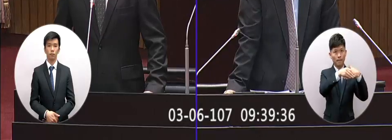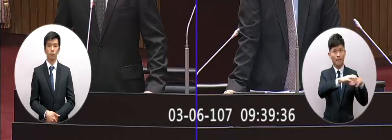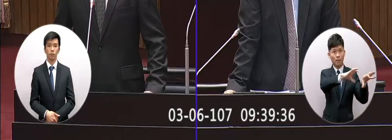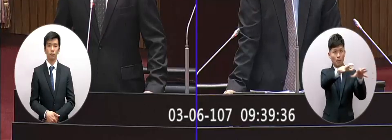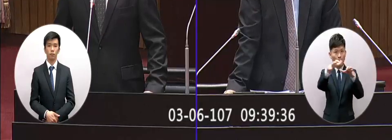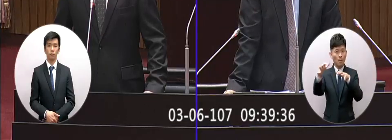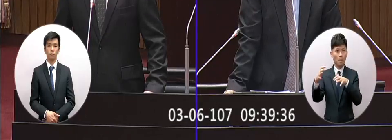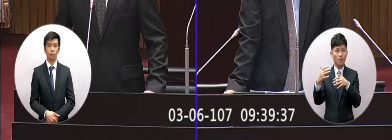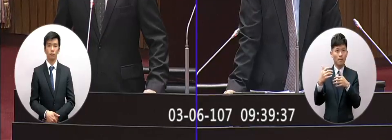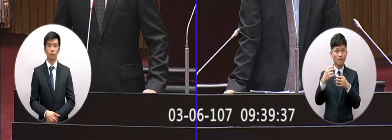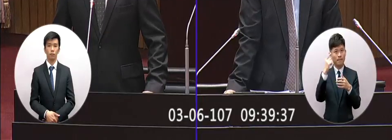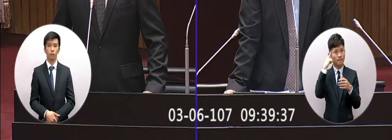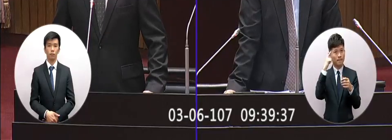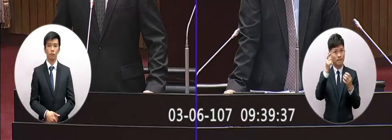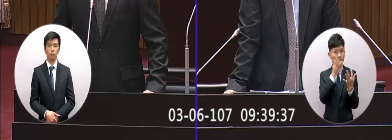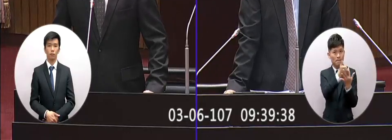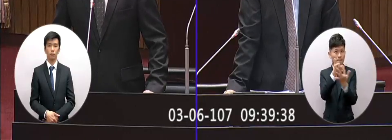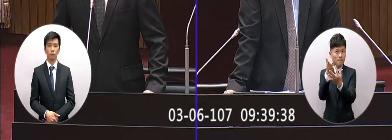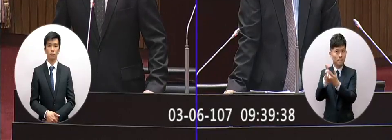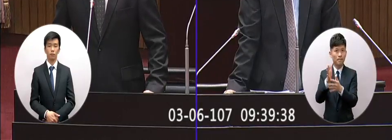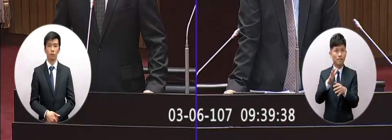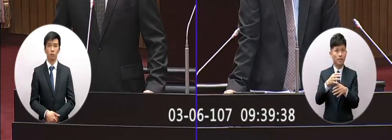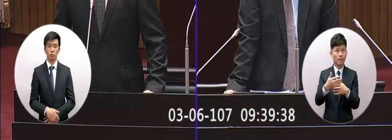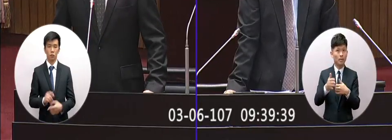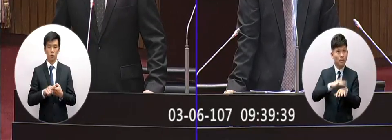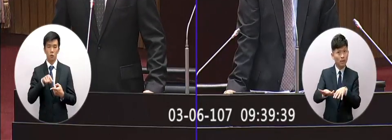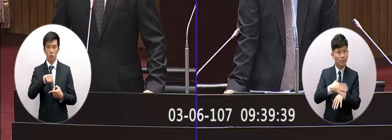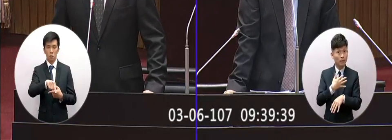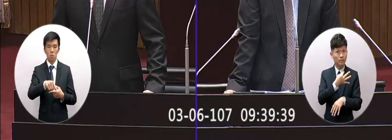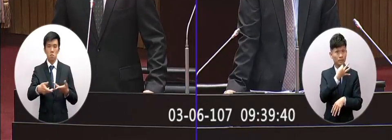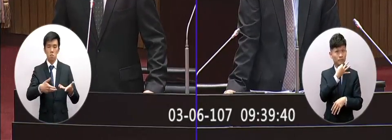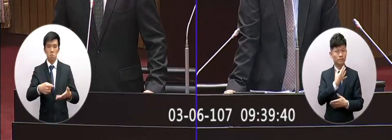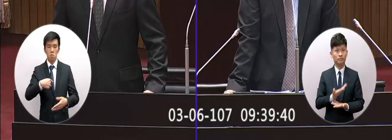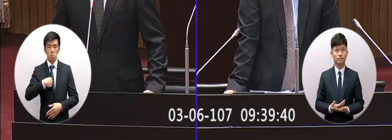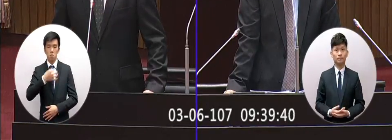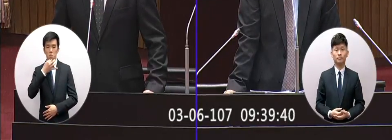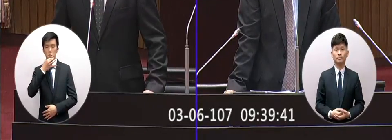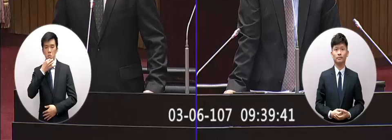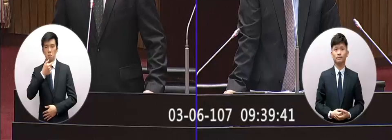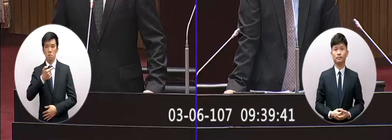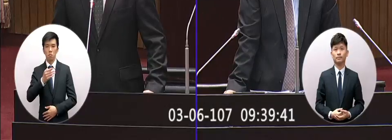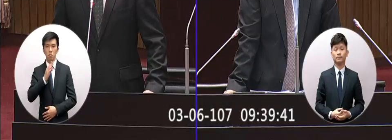作为，夺取我邦交国？ 这个是我们非常担心的一个状